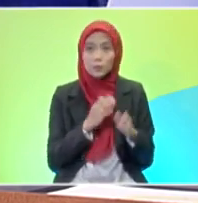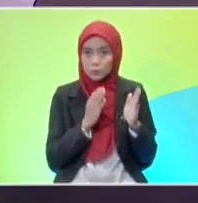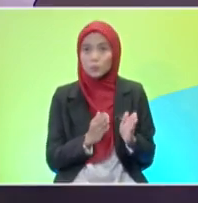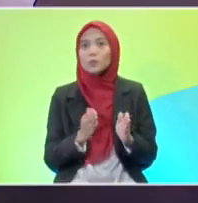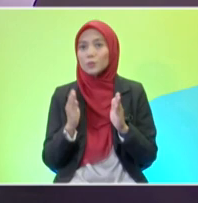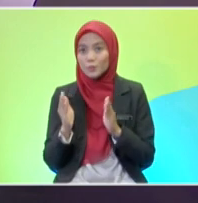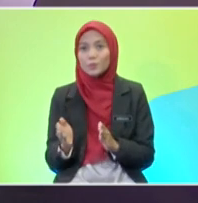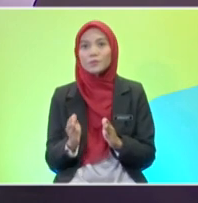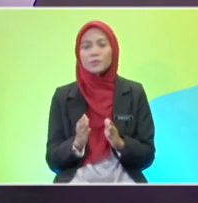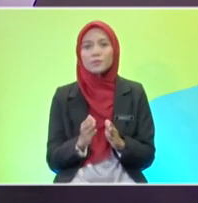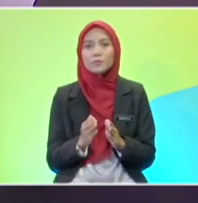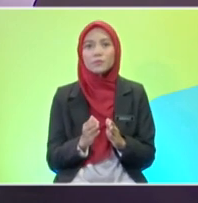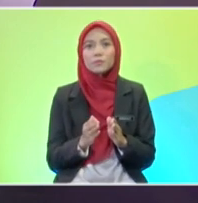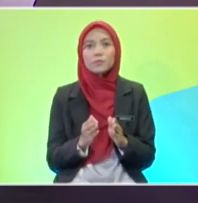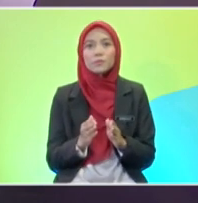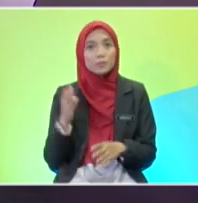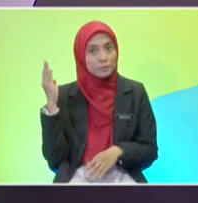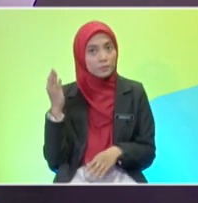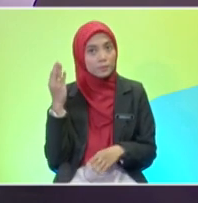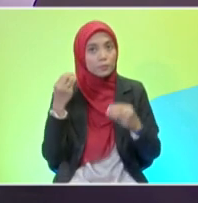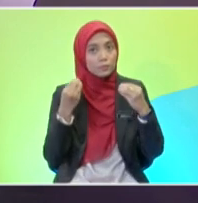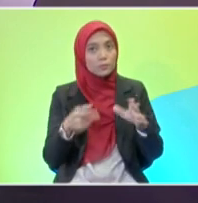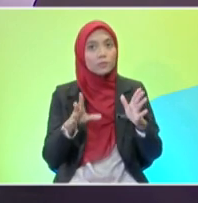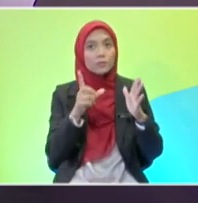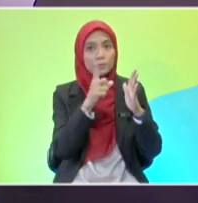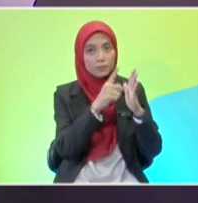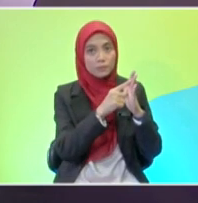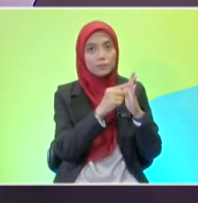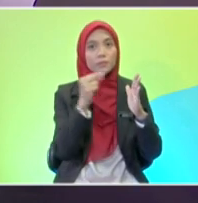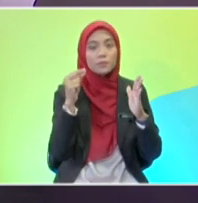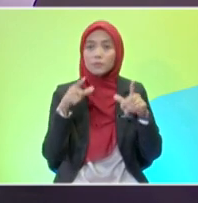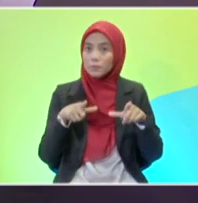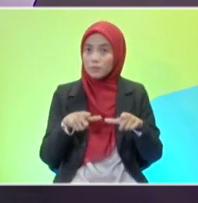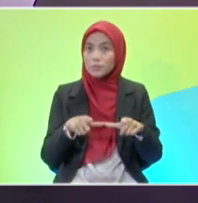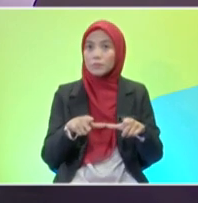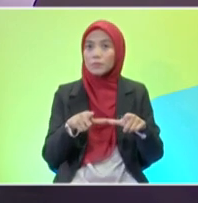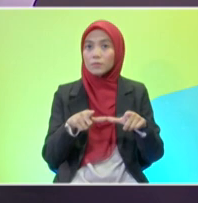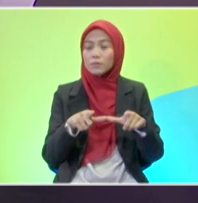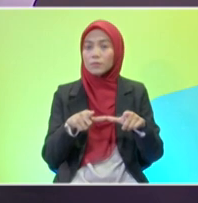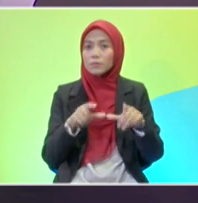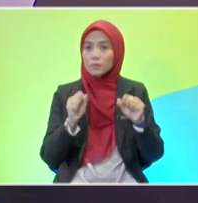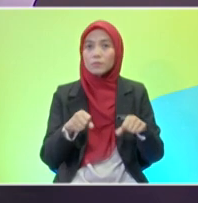Oke biasa kalau kita pilih kayu kita akan melangkah motif